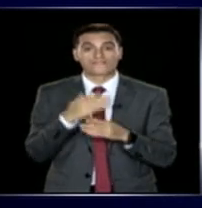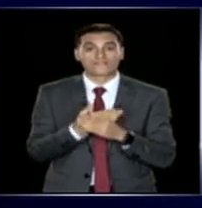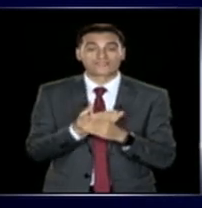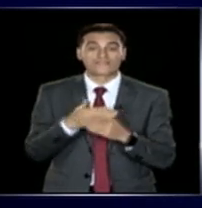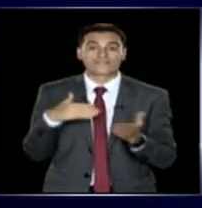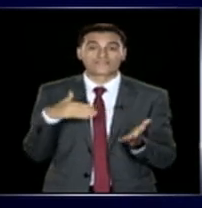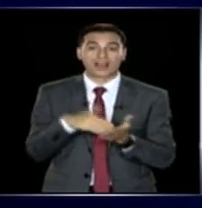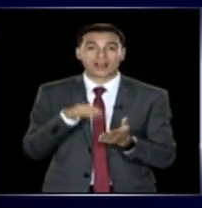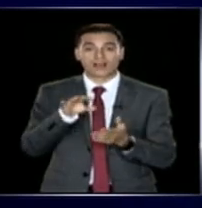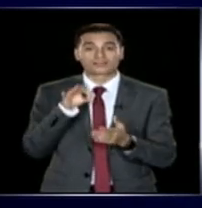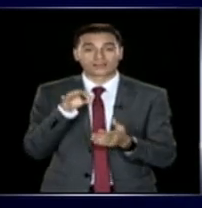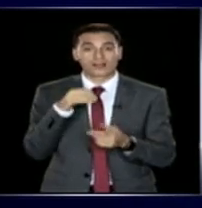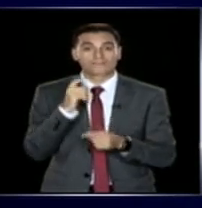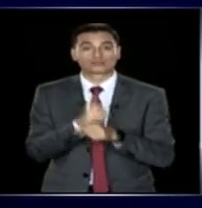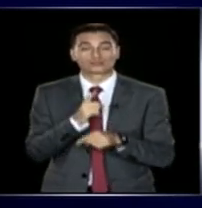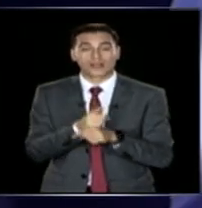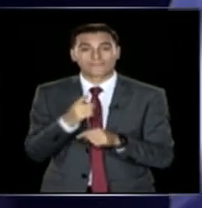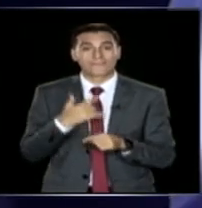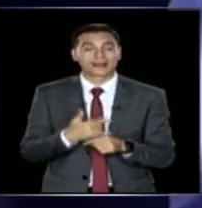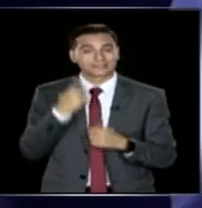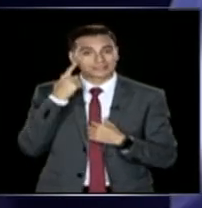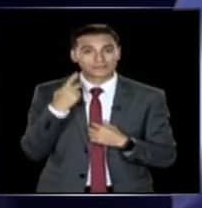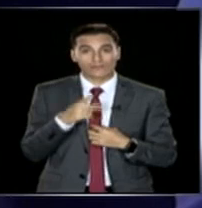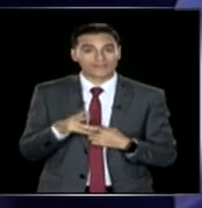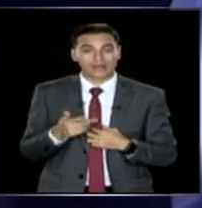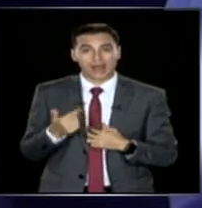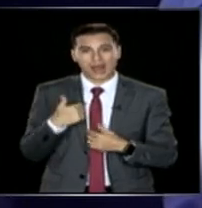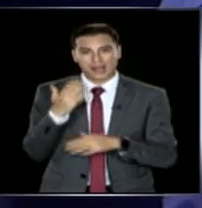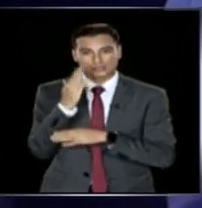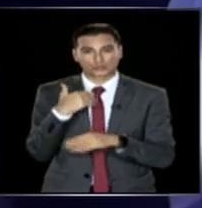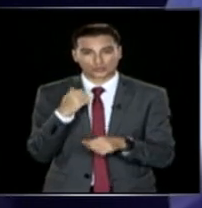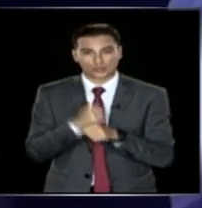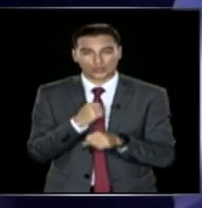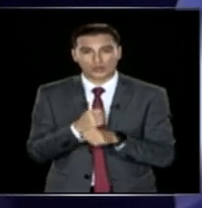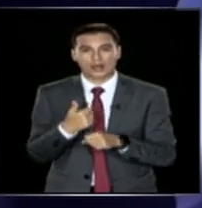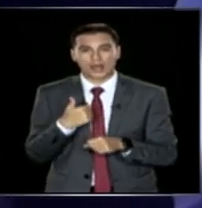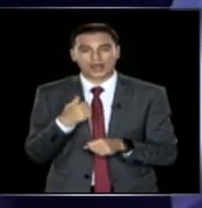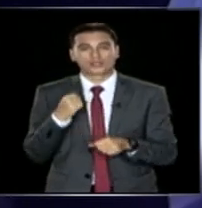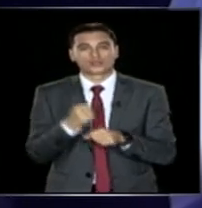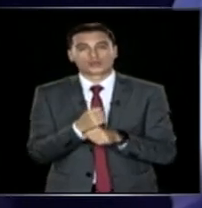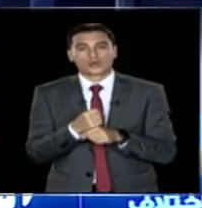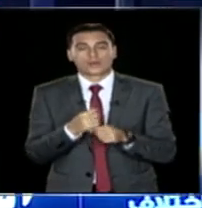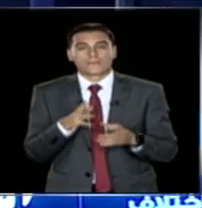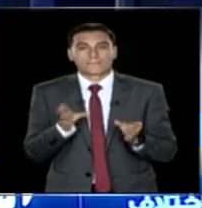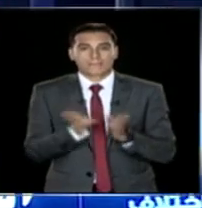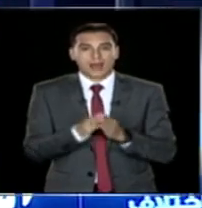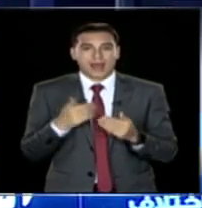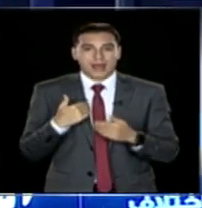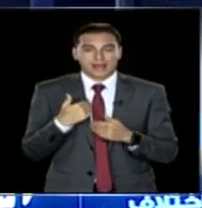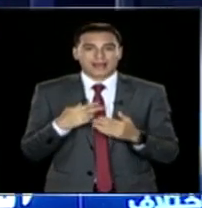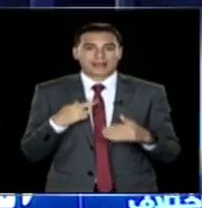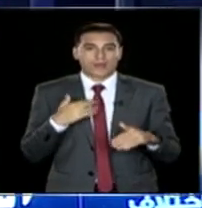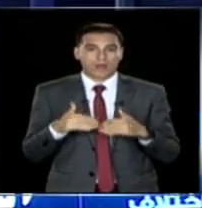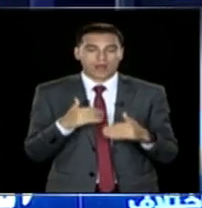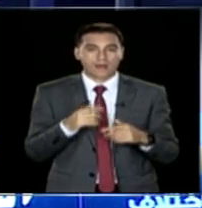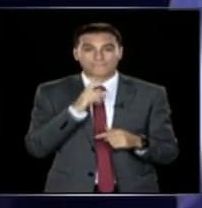فني، استقبلت الخبر ازاي وإيه اللي حصل؟ يعني بطبيعة شغلي أنه بشتغل في جزء منه مع ذوي الهمم، بعتبر أن ده واجب